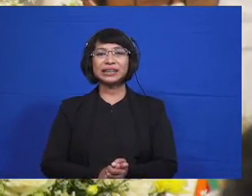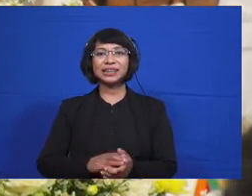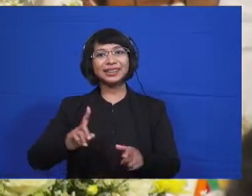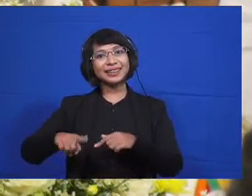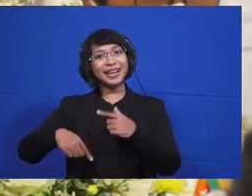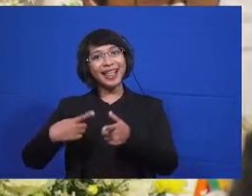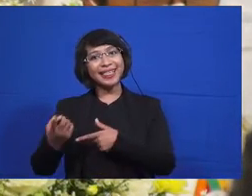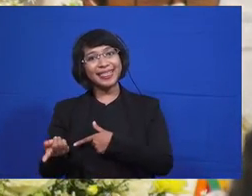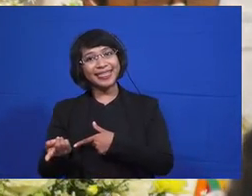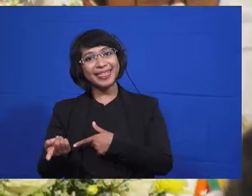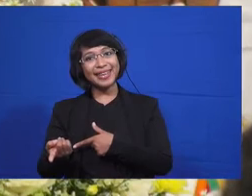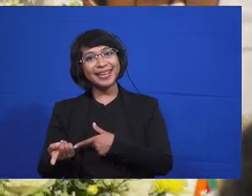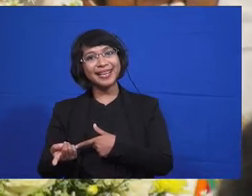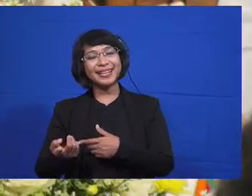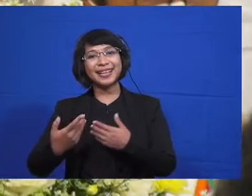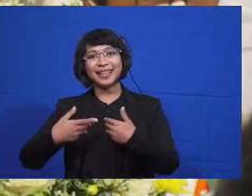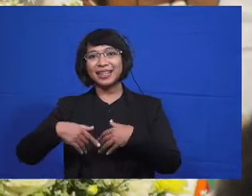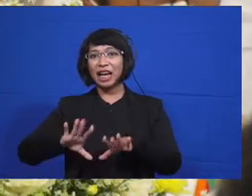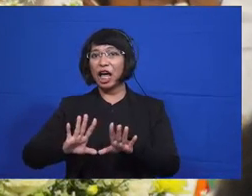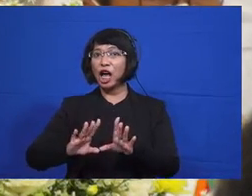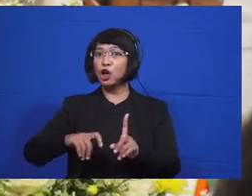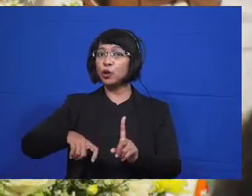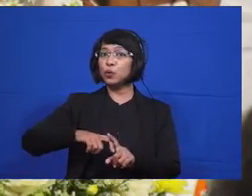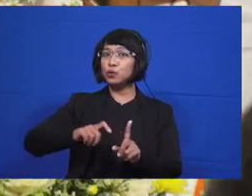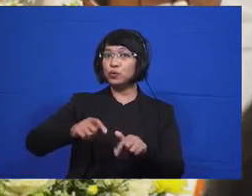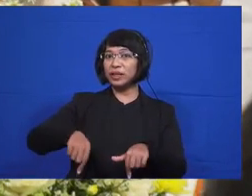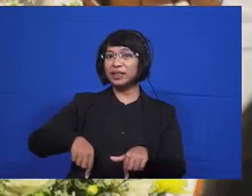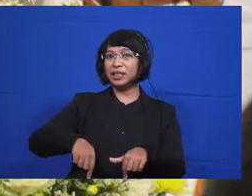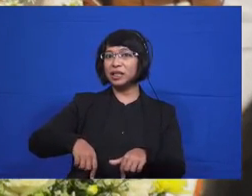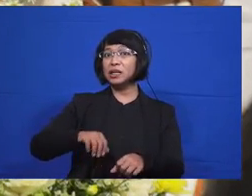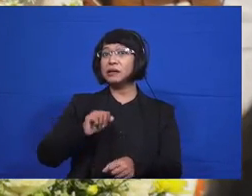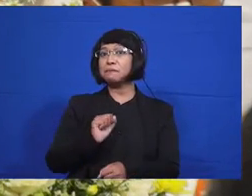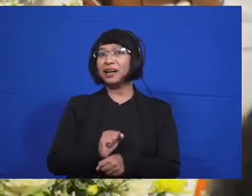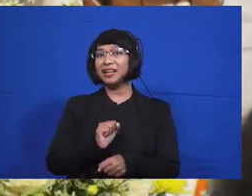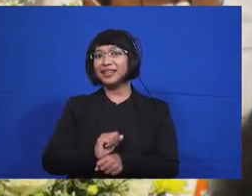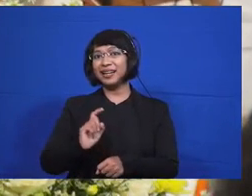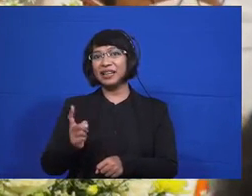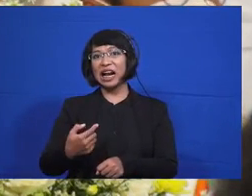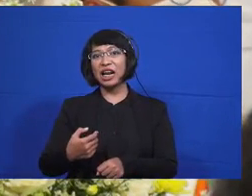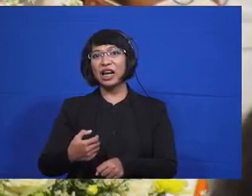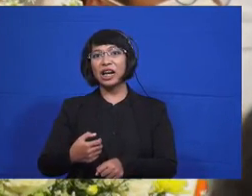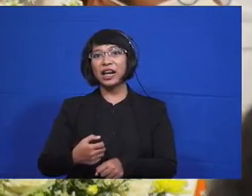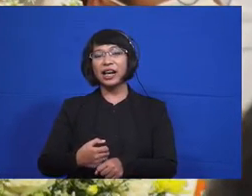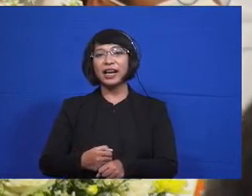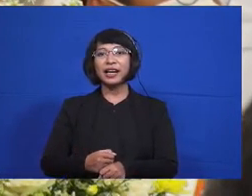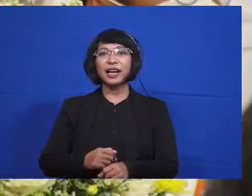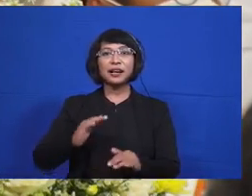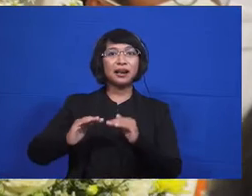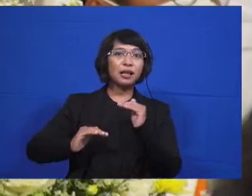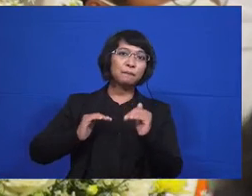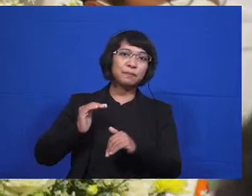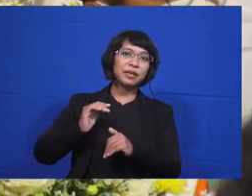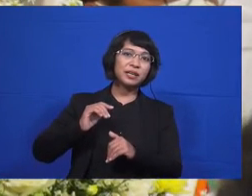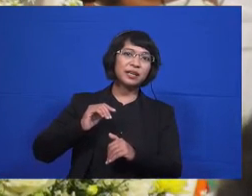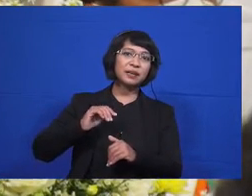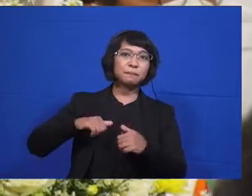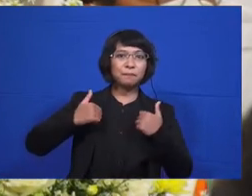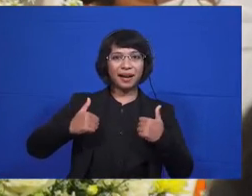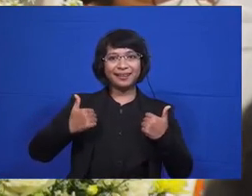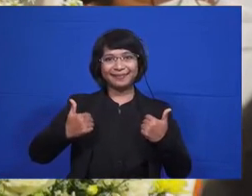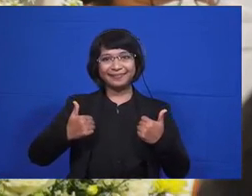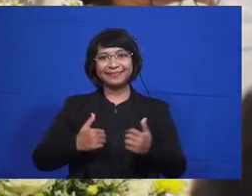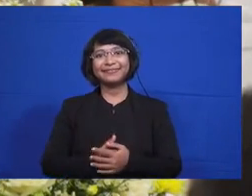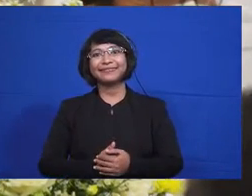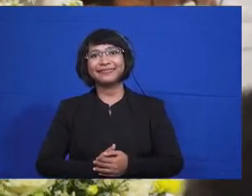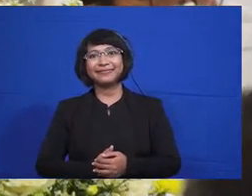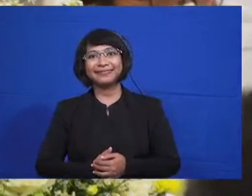nanti setelah kursus ini diharapkan bisa bekerja dengan lebih baik lagi karena berbagai macam kesempatan yang telah